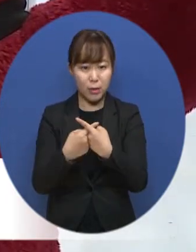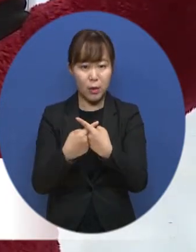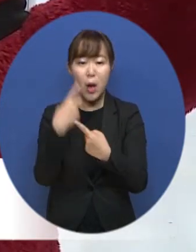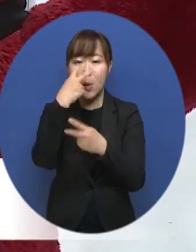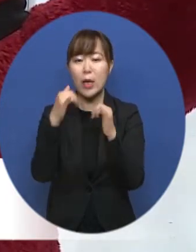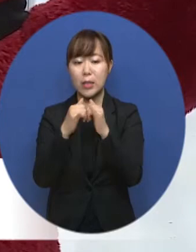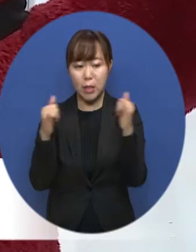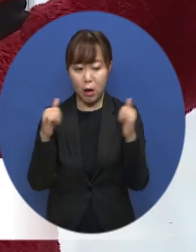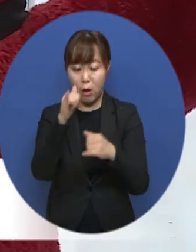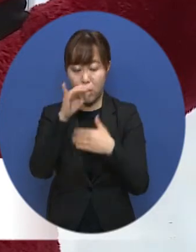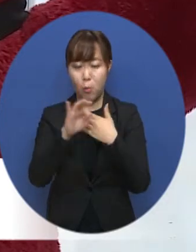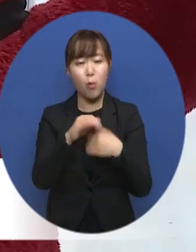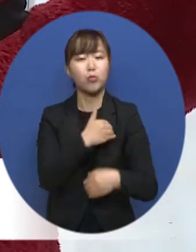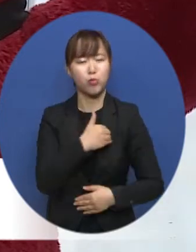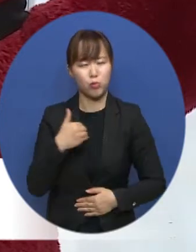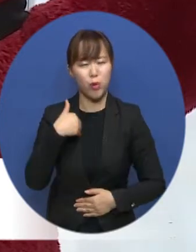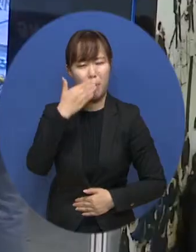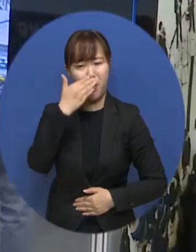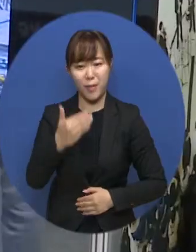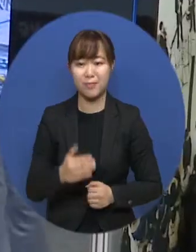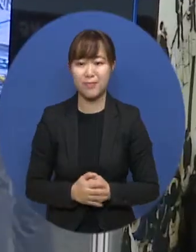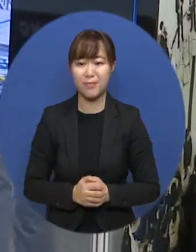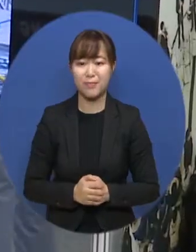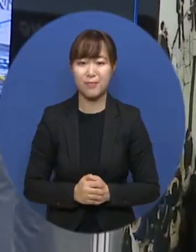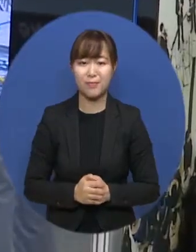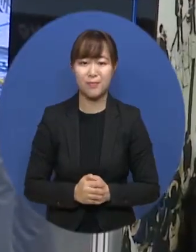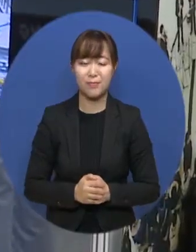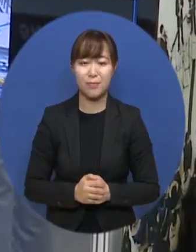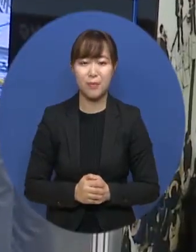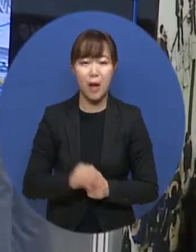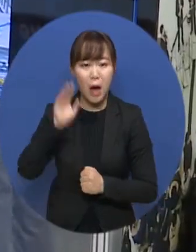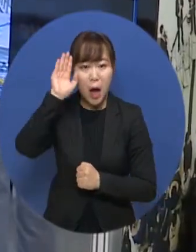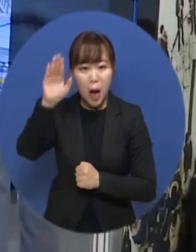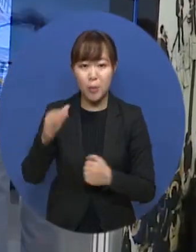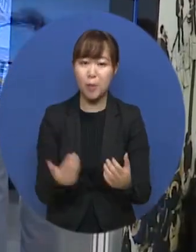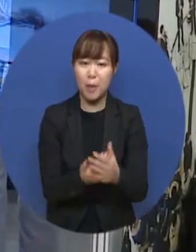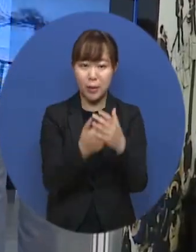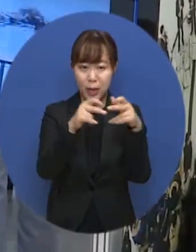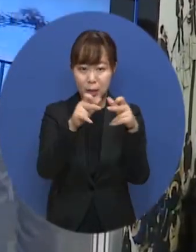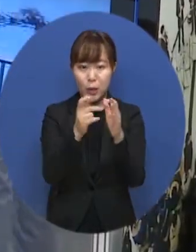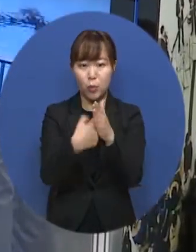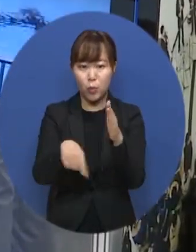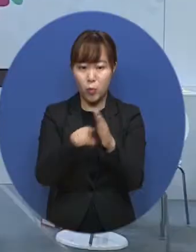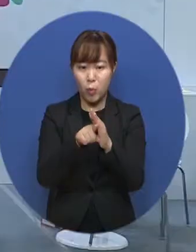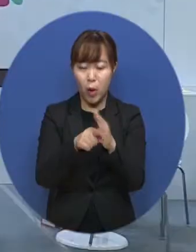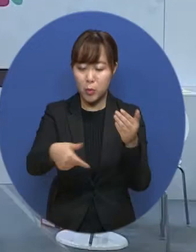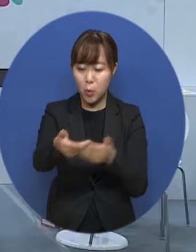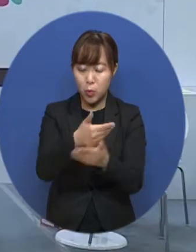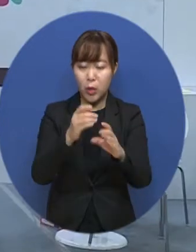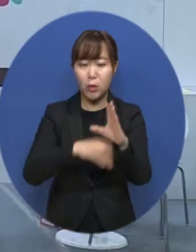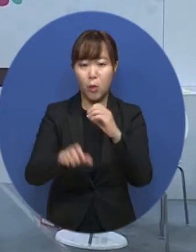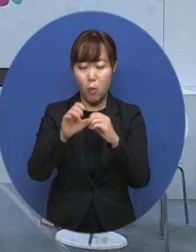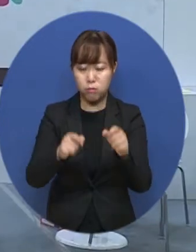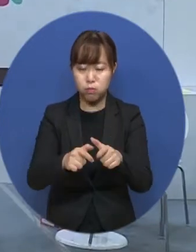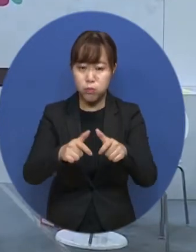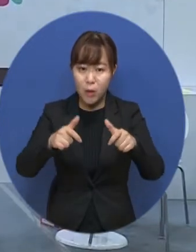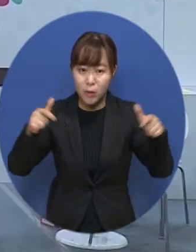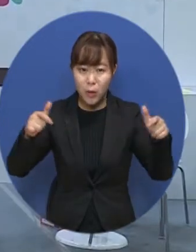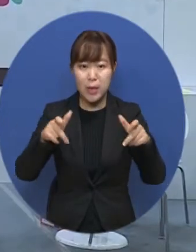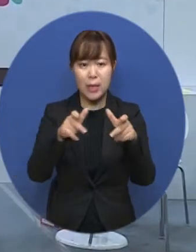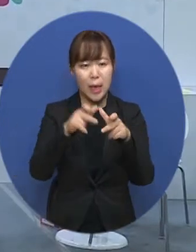자들이 있다면 충분히 일할 수 있습니다 앞으로 발달 장애인들을 위한 소통 외장이 더 늘어나